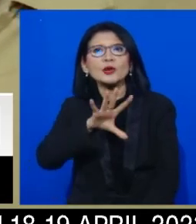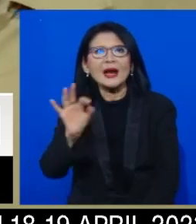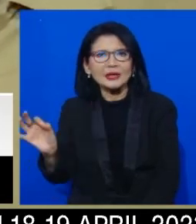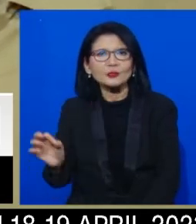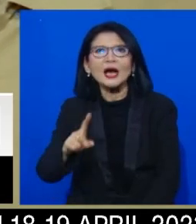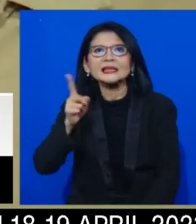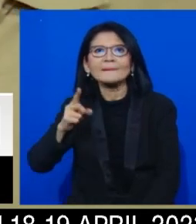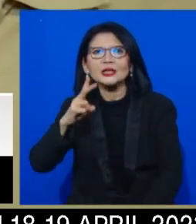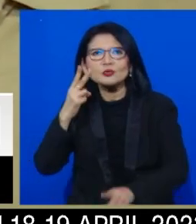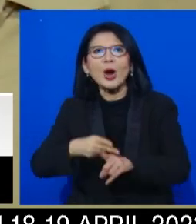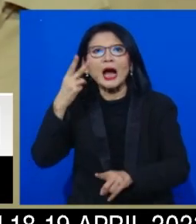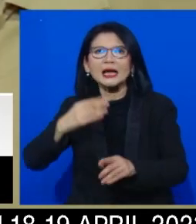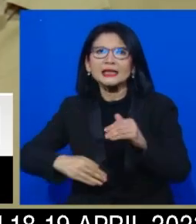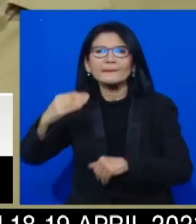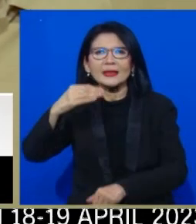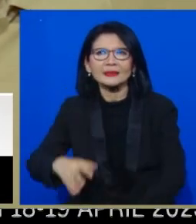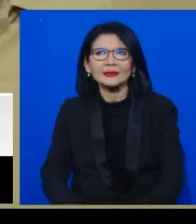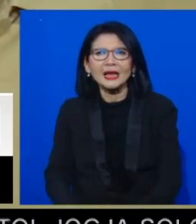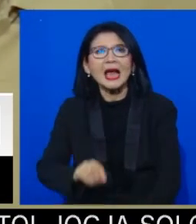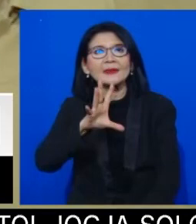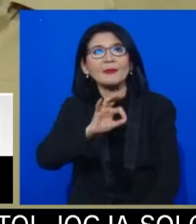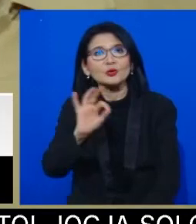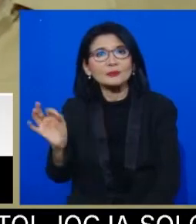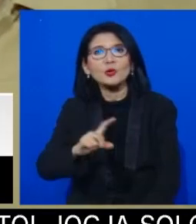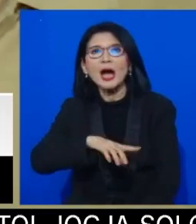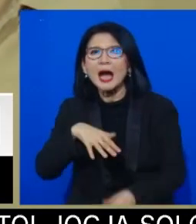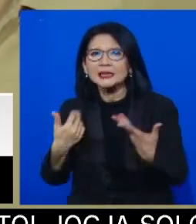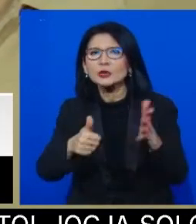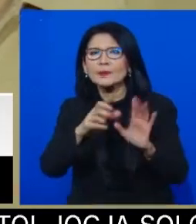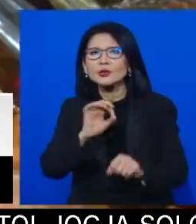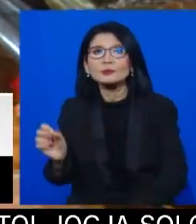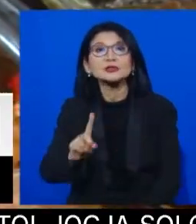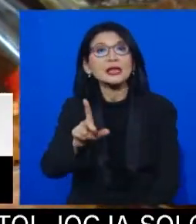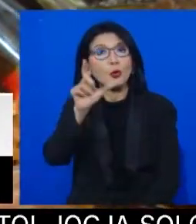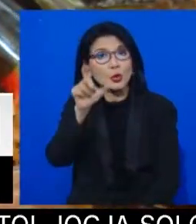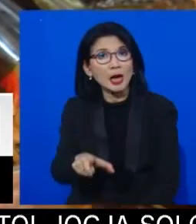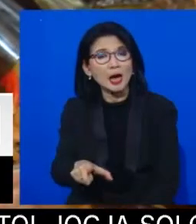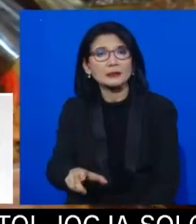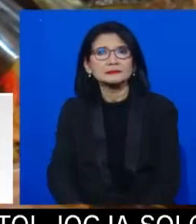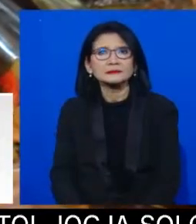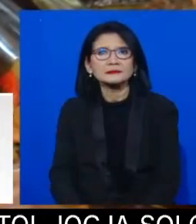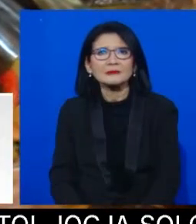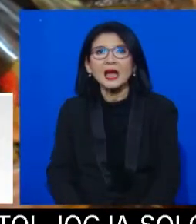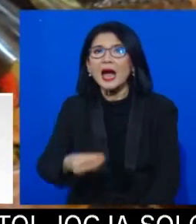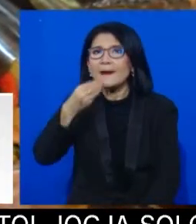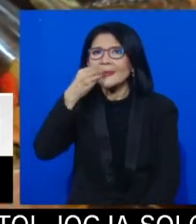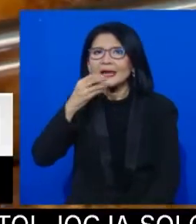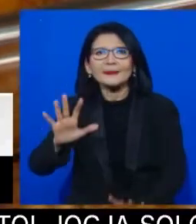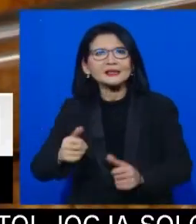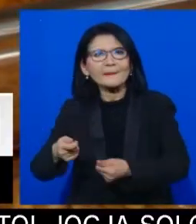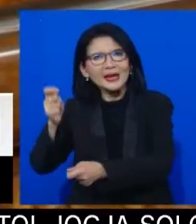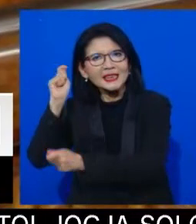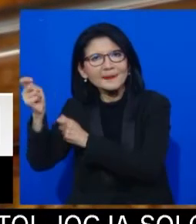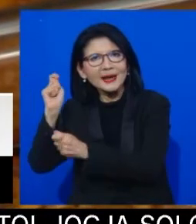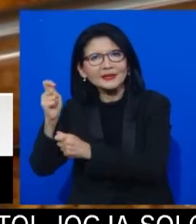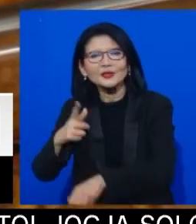kali lipat gitu. Maksudnya bisa Rp50.000 atau Rp60.000 gitu satu orang. Keberadaan catering Lebaran bisa menjadi pilihan dalam